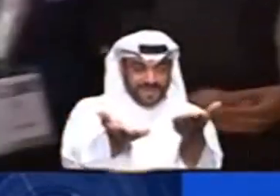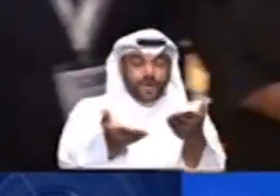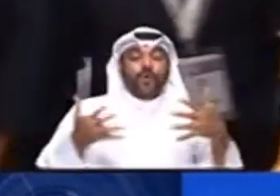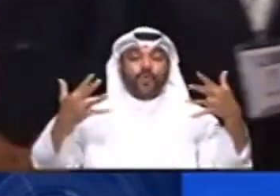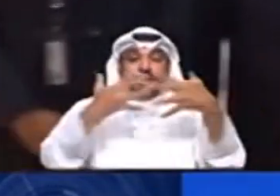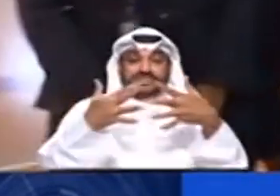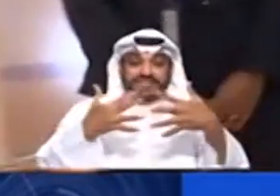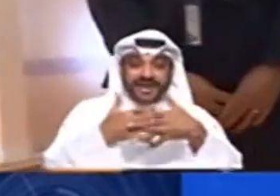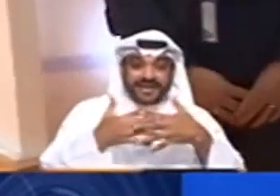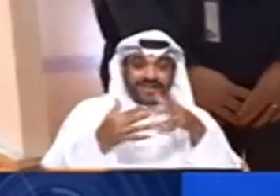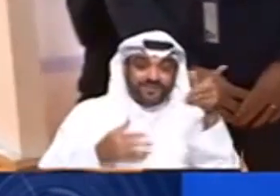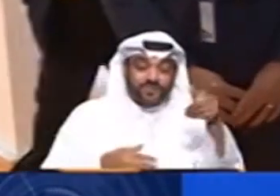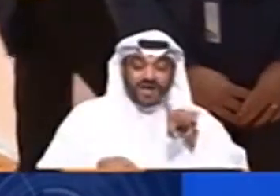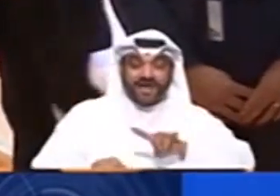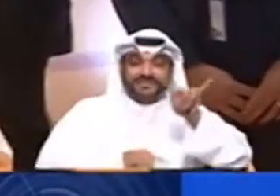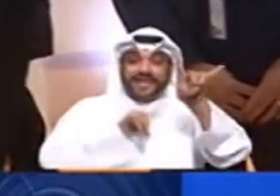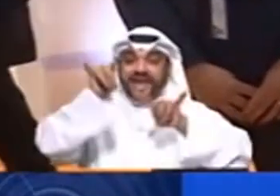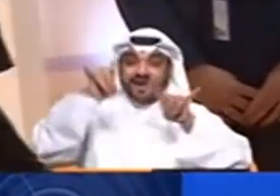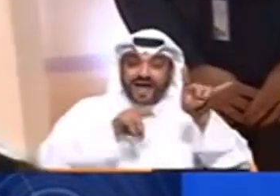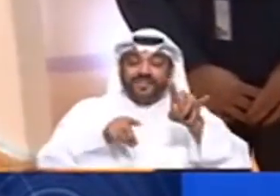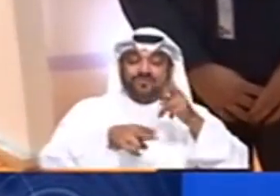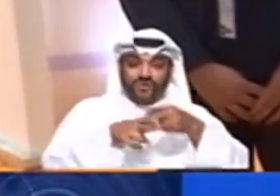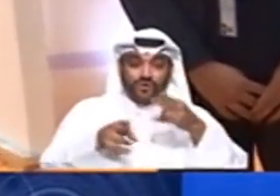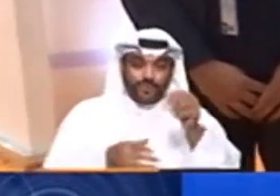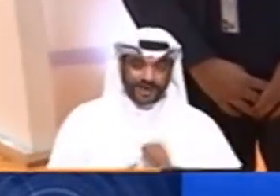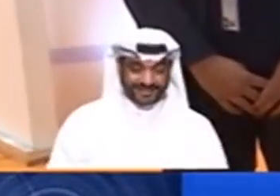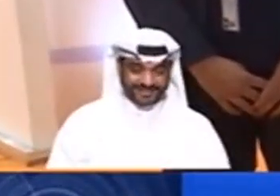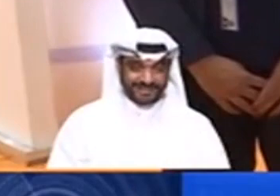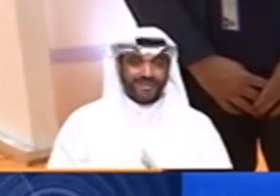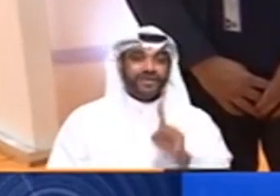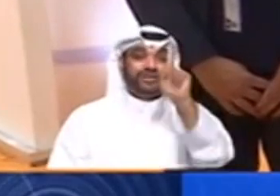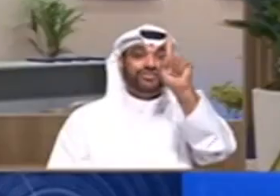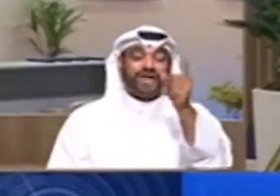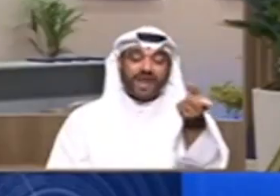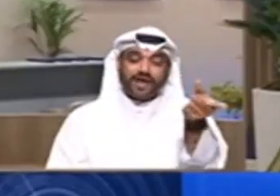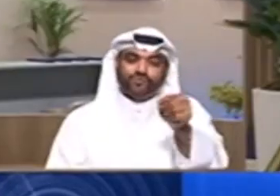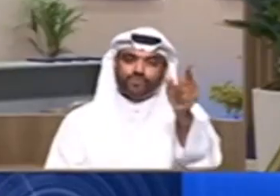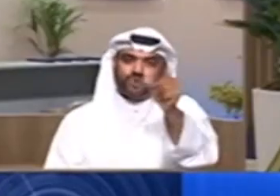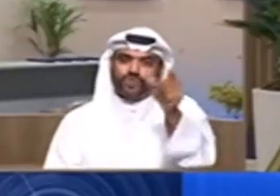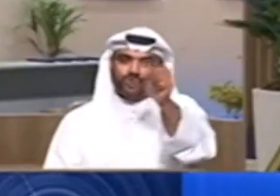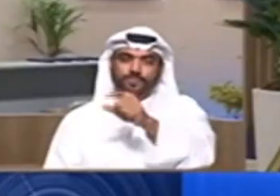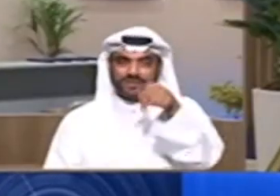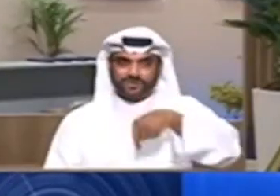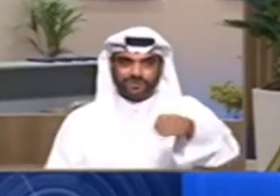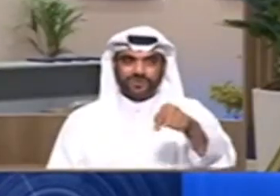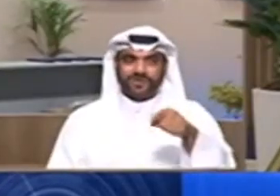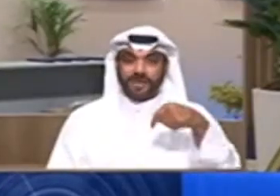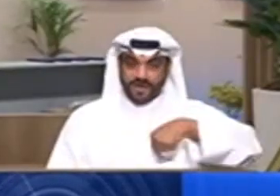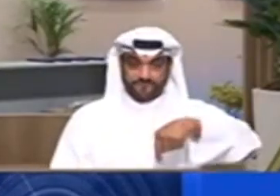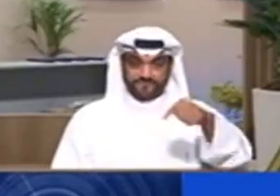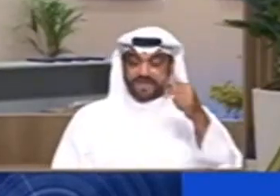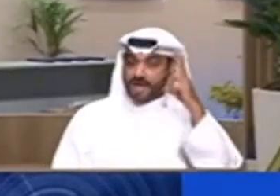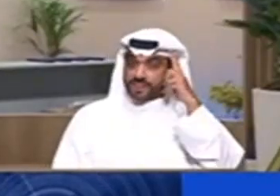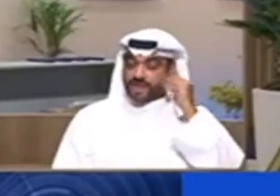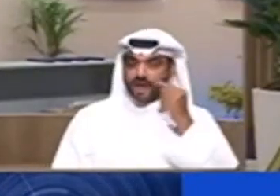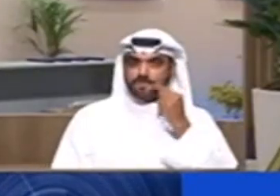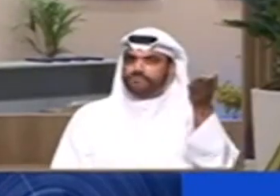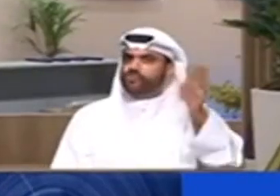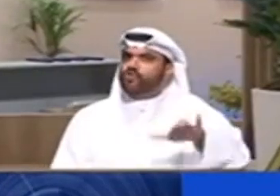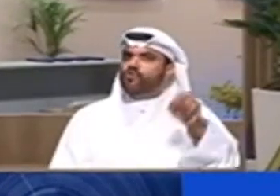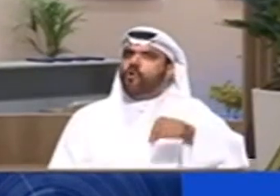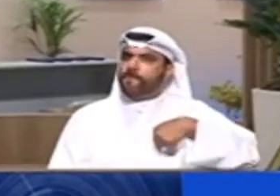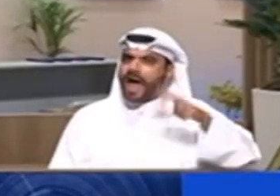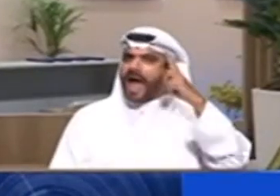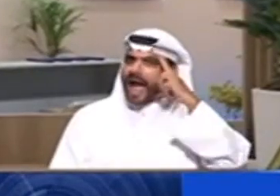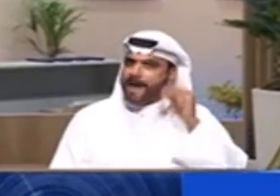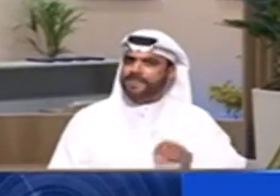المناور، بالإضافة إلى فريق العمل من الكويت. الرحلات اليومية جاءت بعد دراسة أن في هاي ديماند، في طلب عالي على الرحلات،